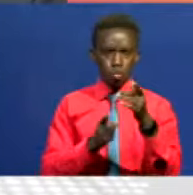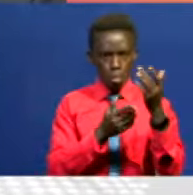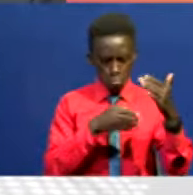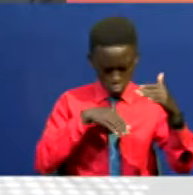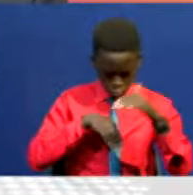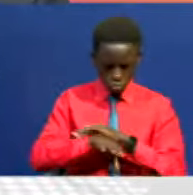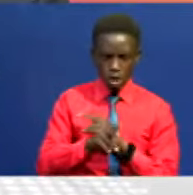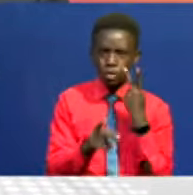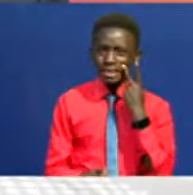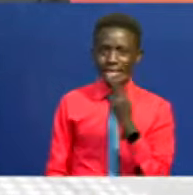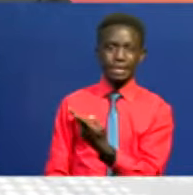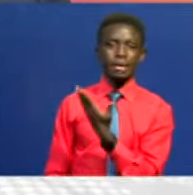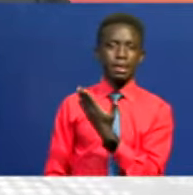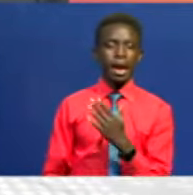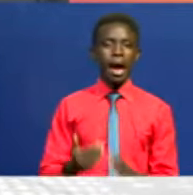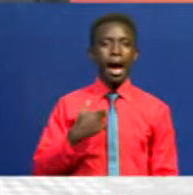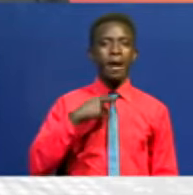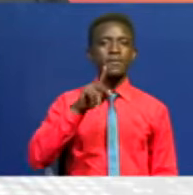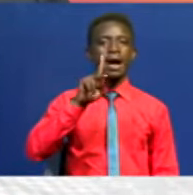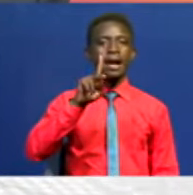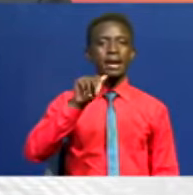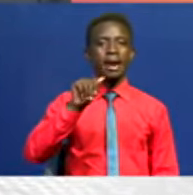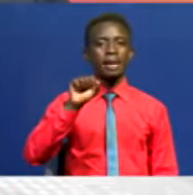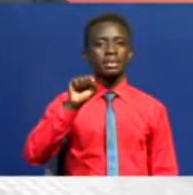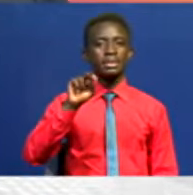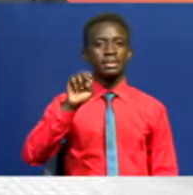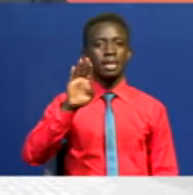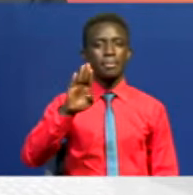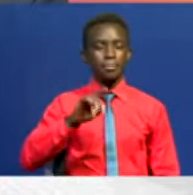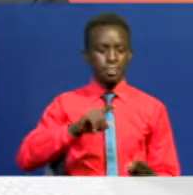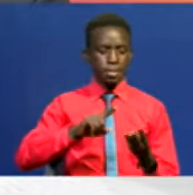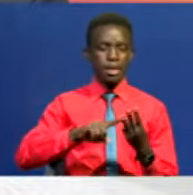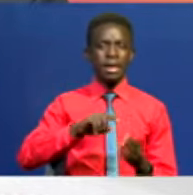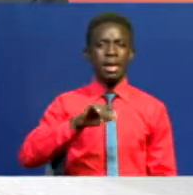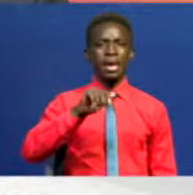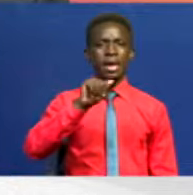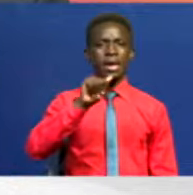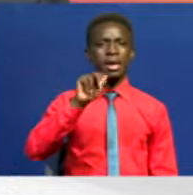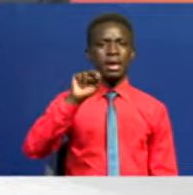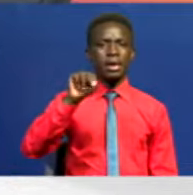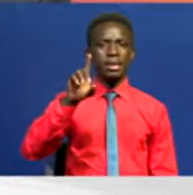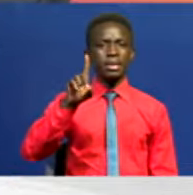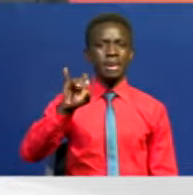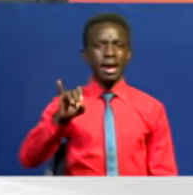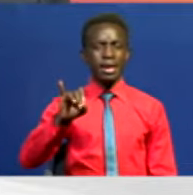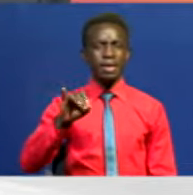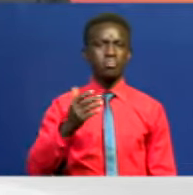cha KASNEB, kuna kile cha KNDI na vyeti mbalimbali kutoka kwa